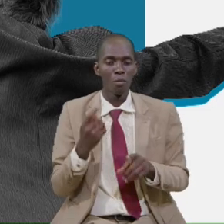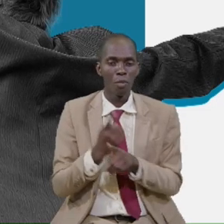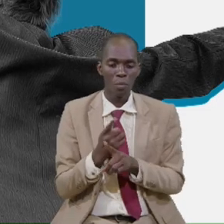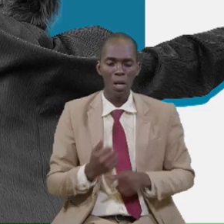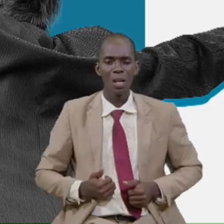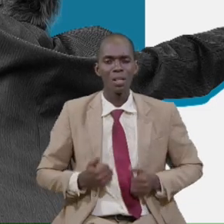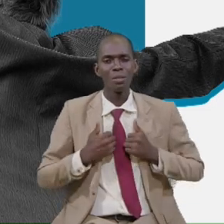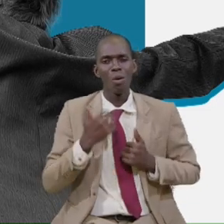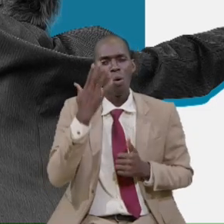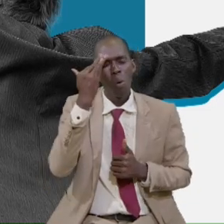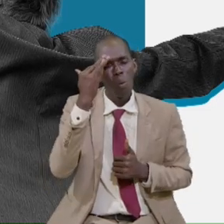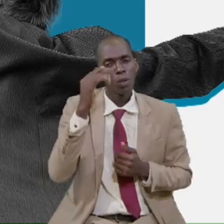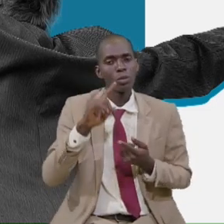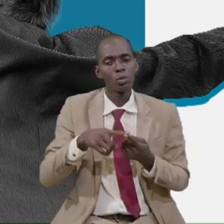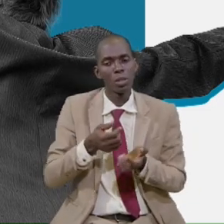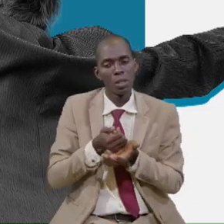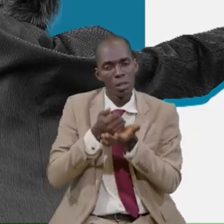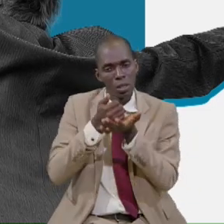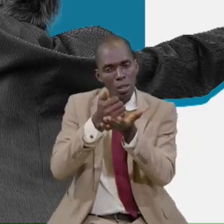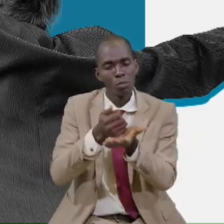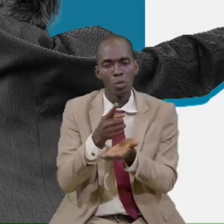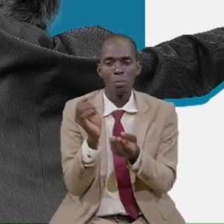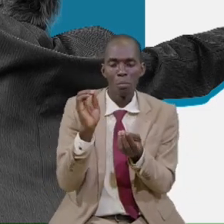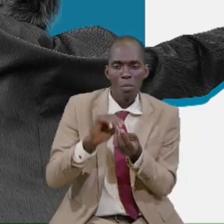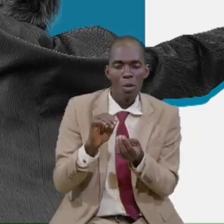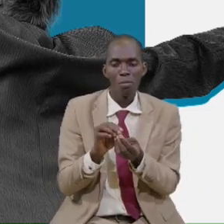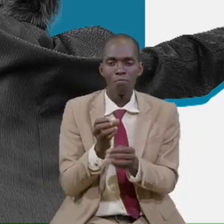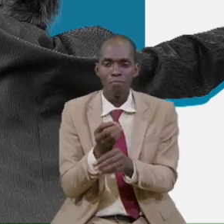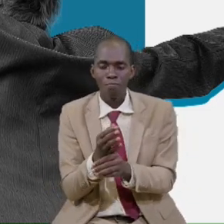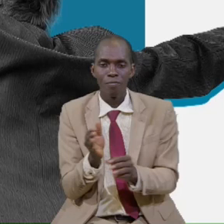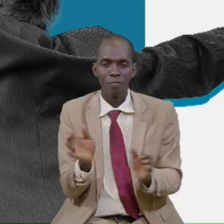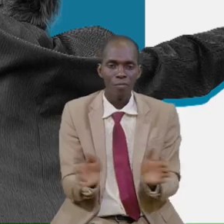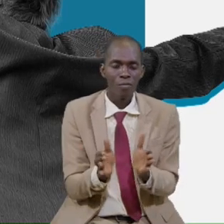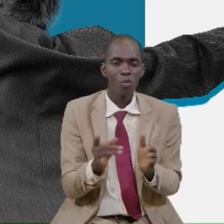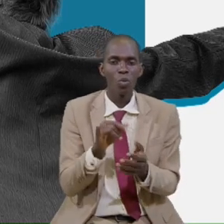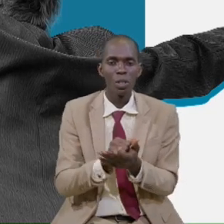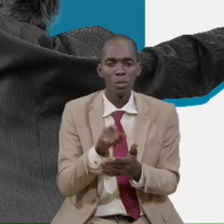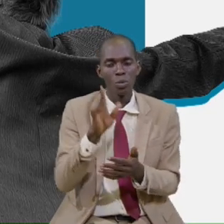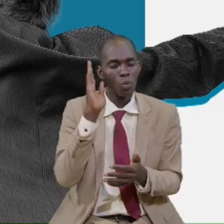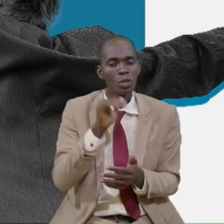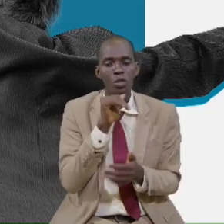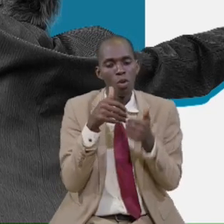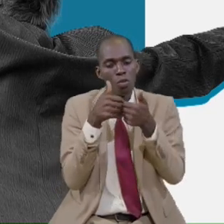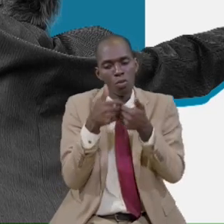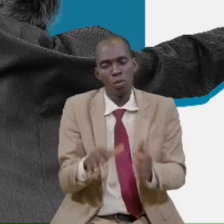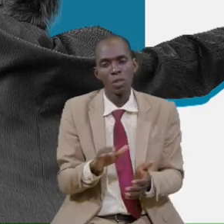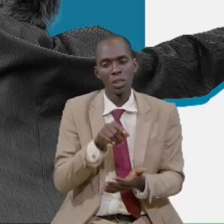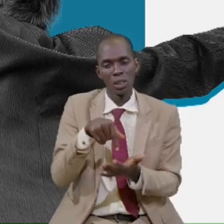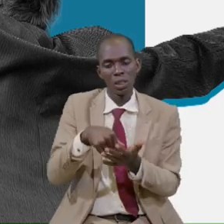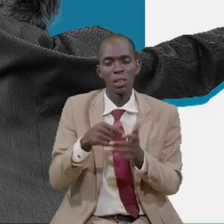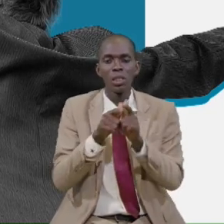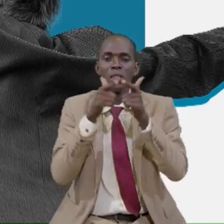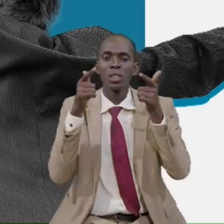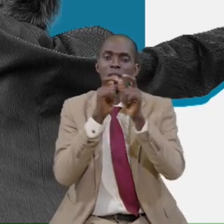votre téléphone, afin de pouvoir vous assister, vous aider à retenir, à garder